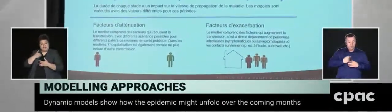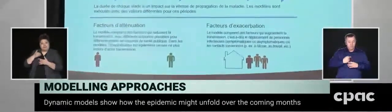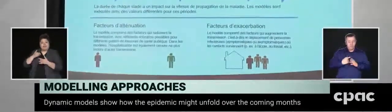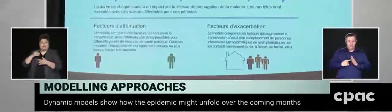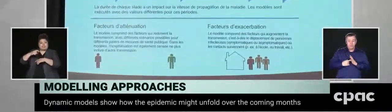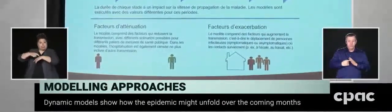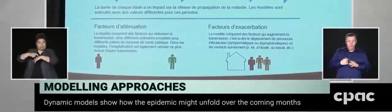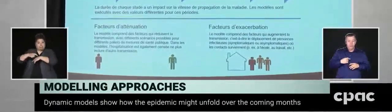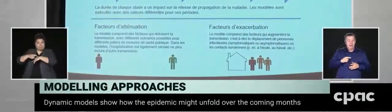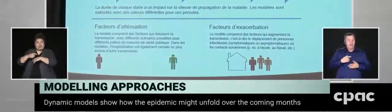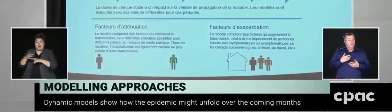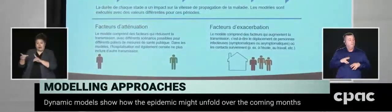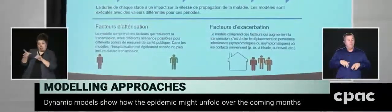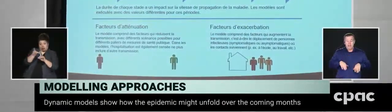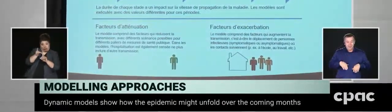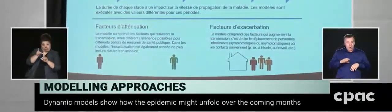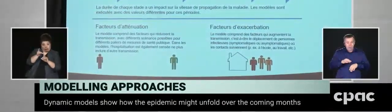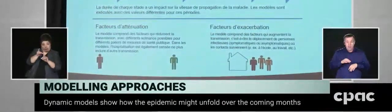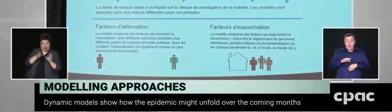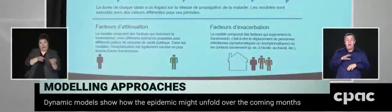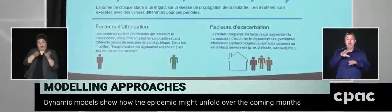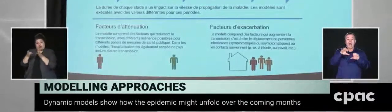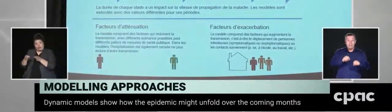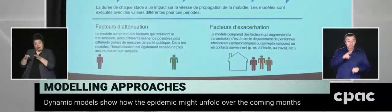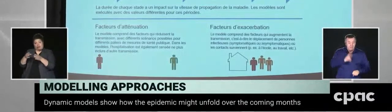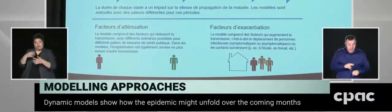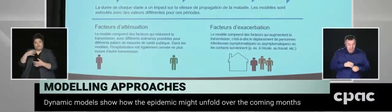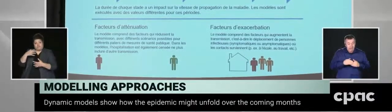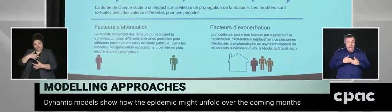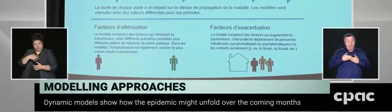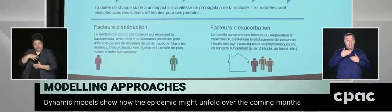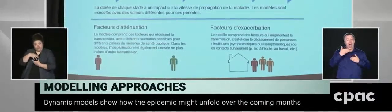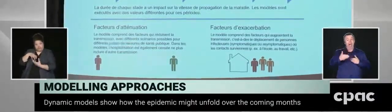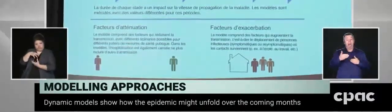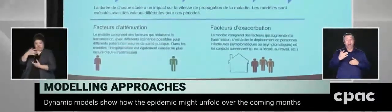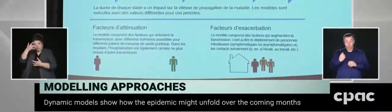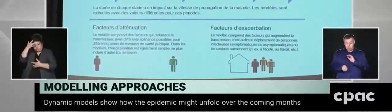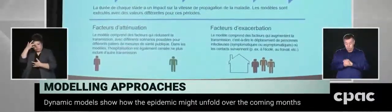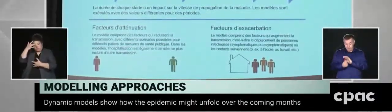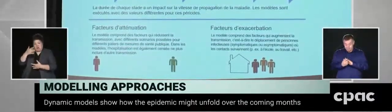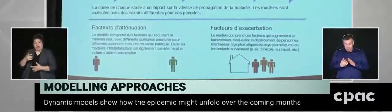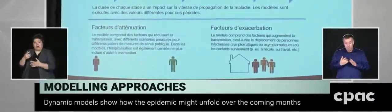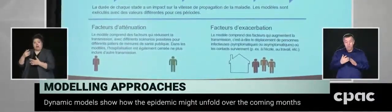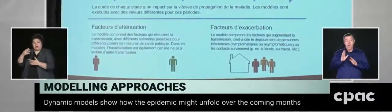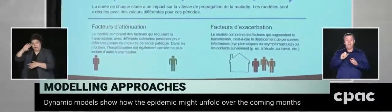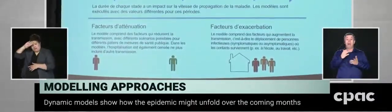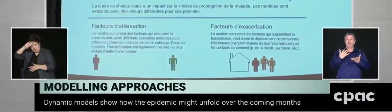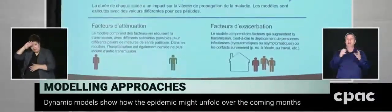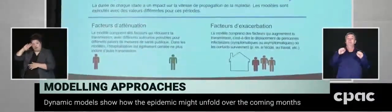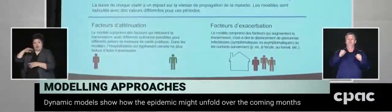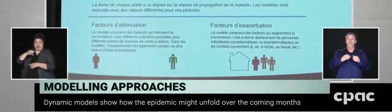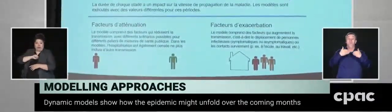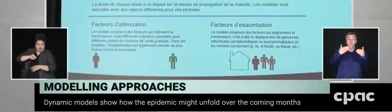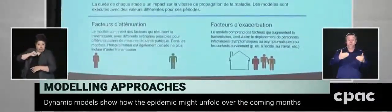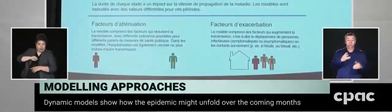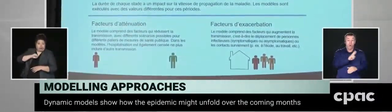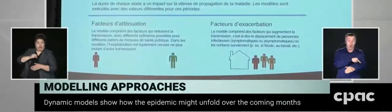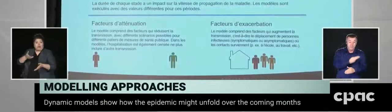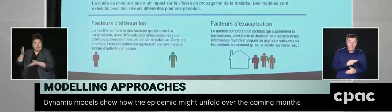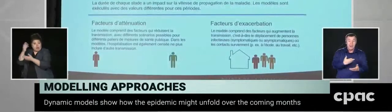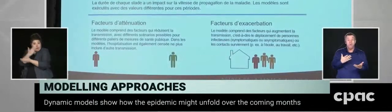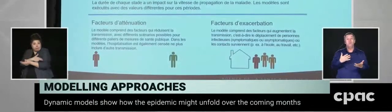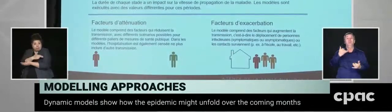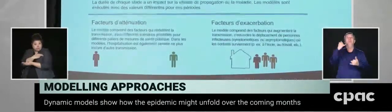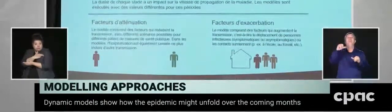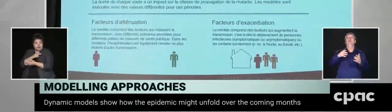la manifestation des symptômes, l'hospitalisation, la guérison ou le décès. La prise en compte